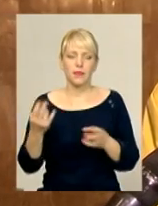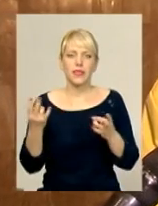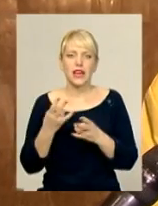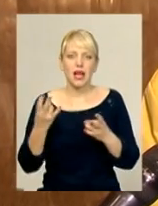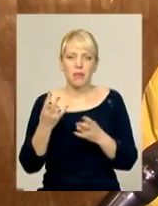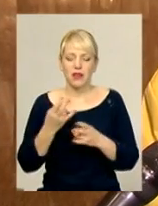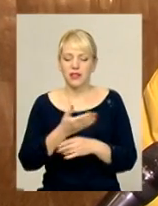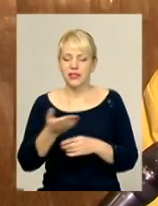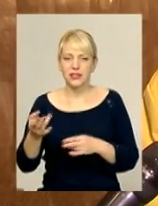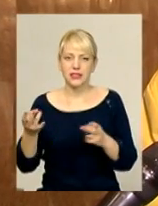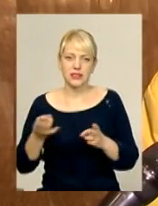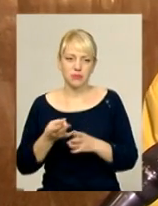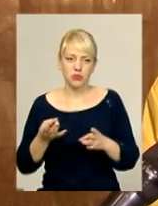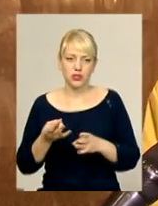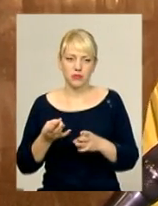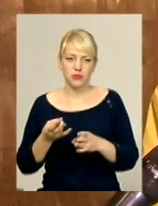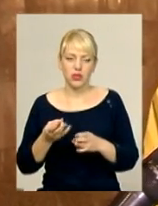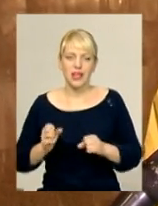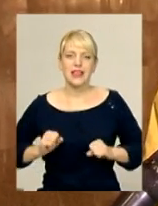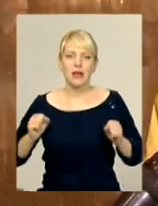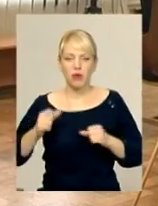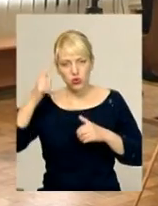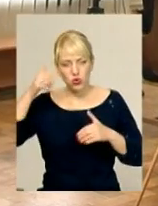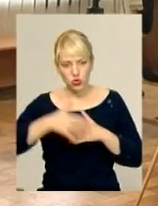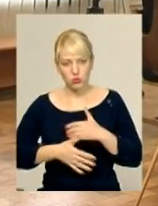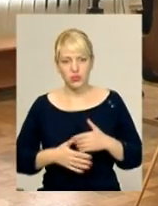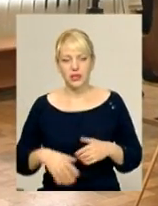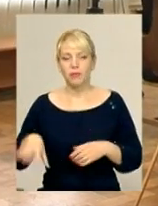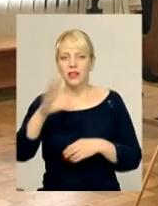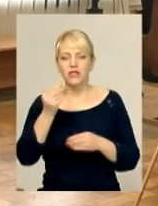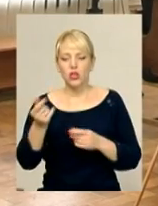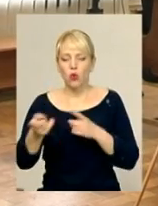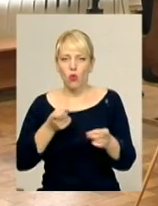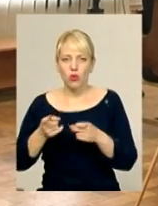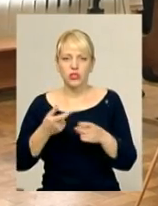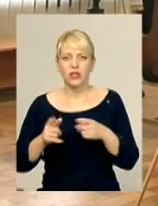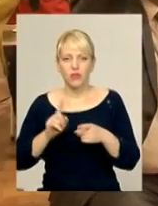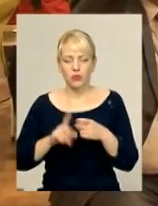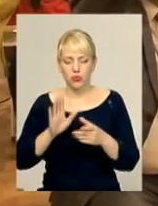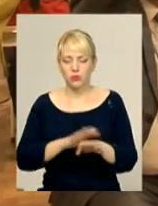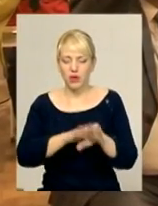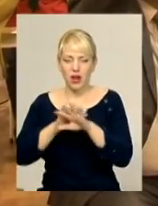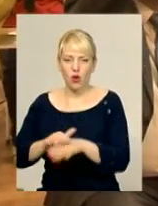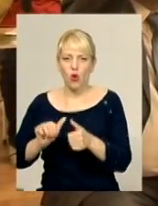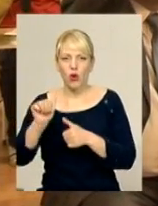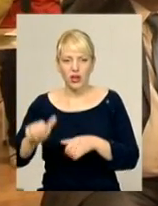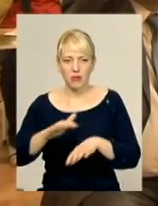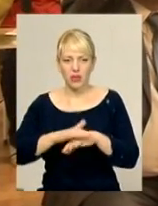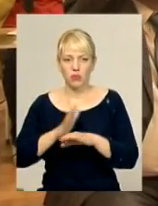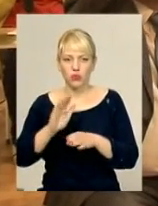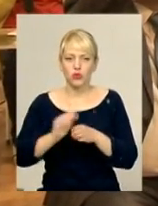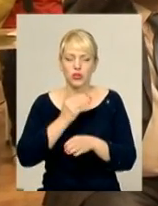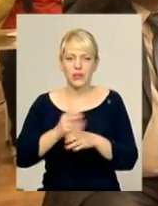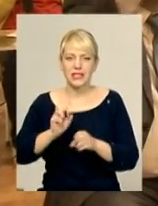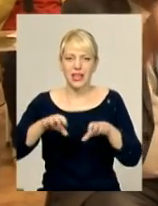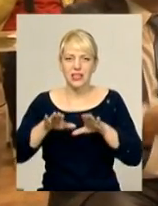потрібно намагатися зрозуміти». Усі вилучені кошти будуть перераховані на окремий рахунок. Їх розподілятимуть